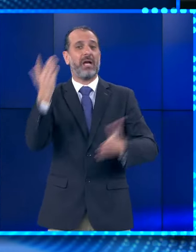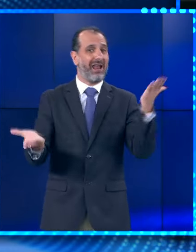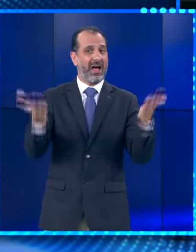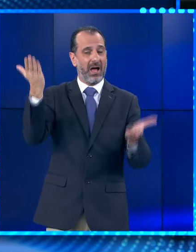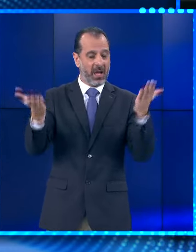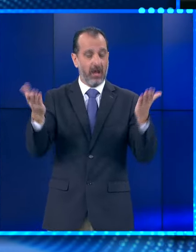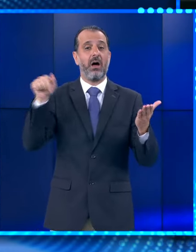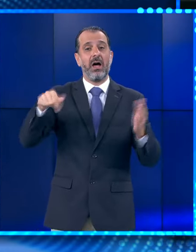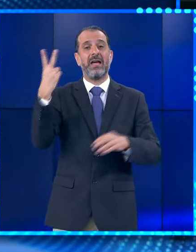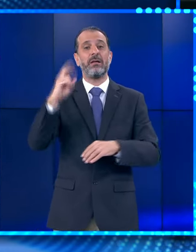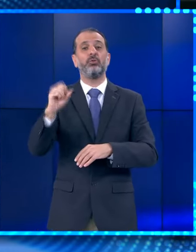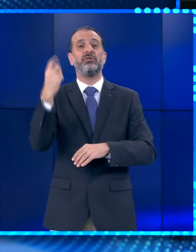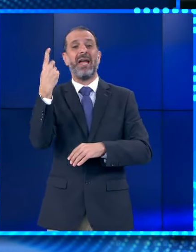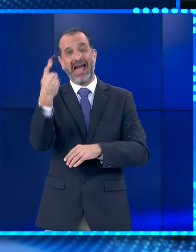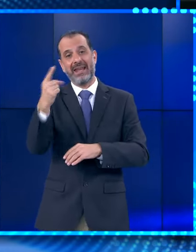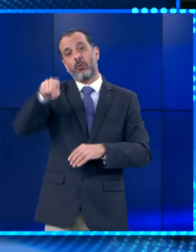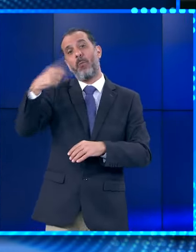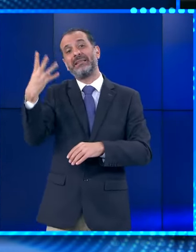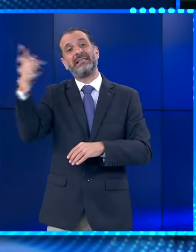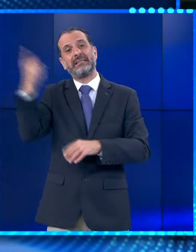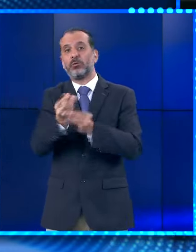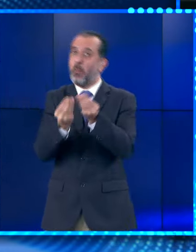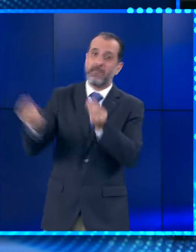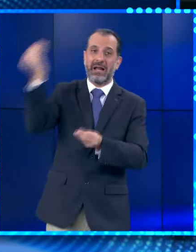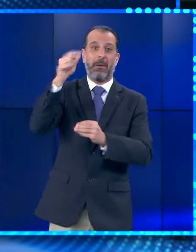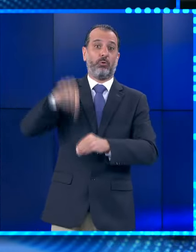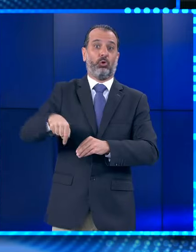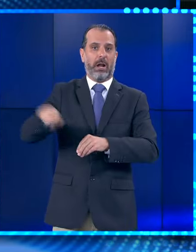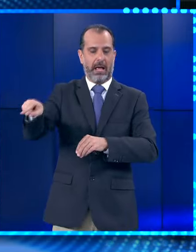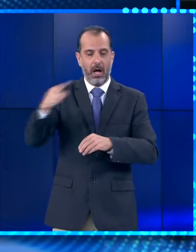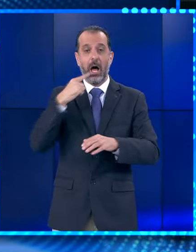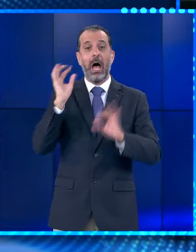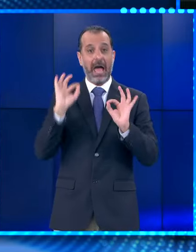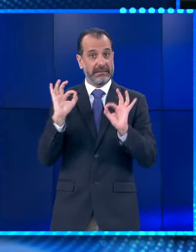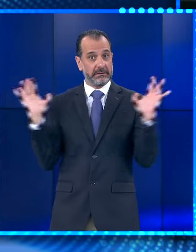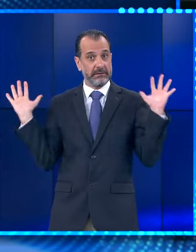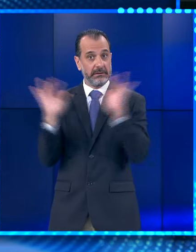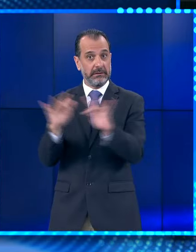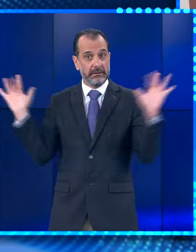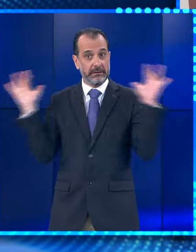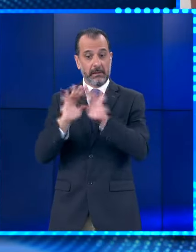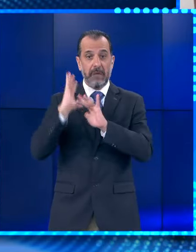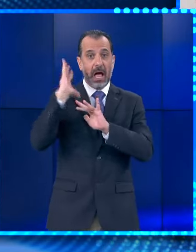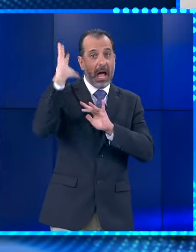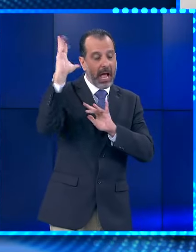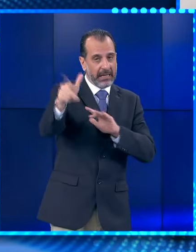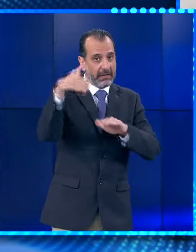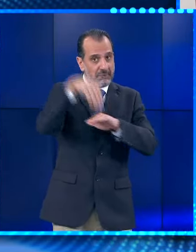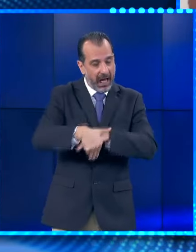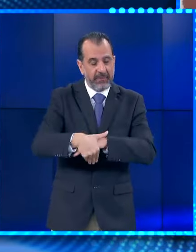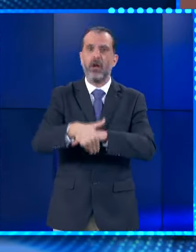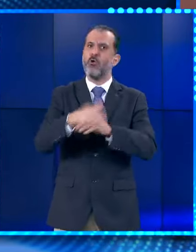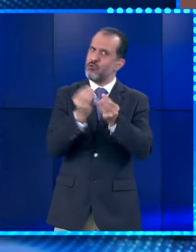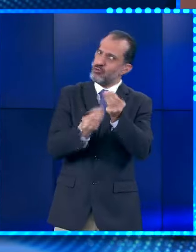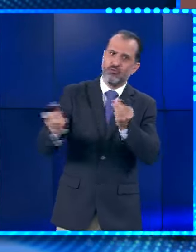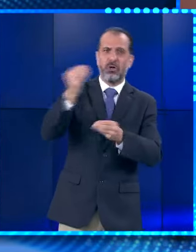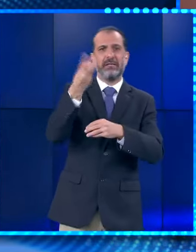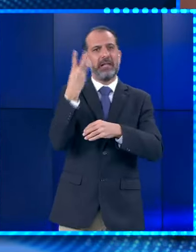αύξηση 21,4%. Έμπειρα στελέχη εκτιμούσαν ότι αν συνεχιστεί αυτή η προσέλευση με αυτούς τους ρυθμούς, η συμμετοχή μπορεί να ξεπεράσει